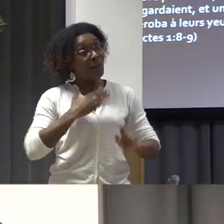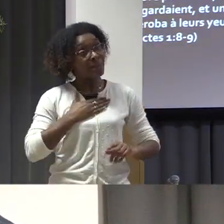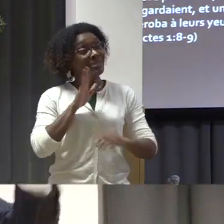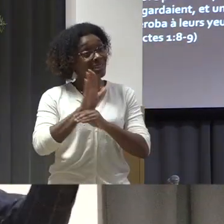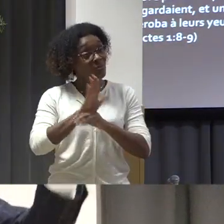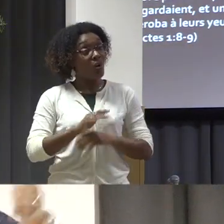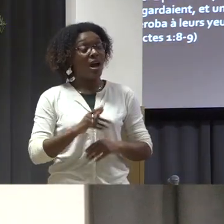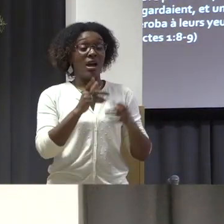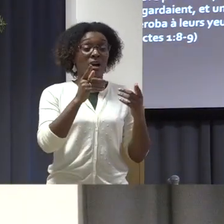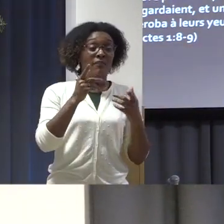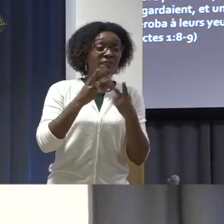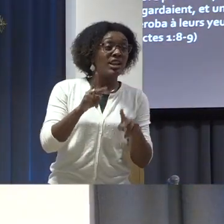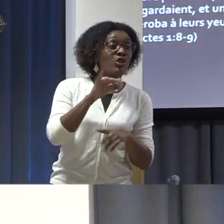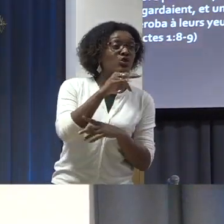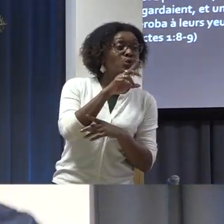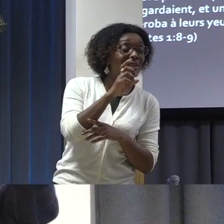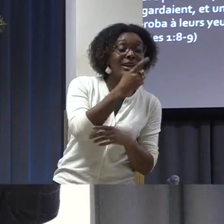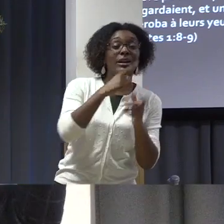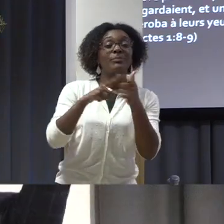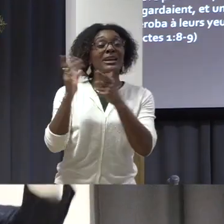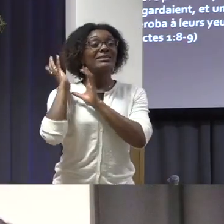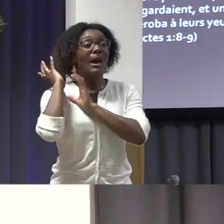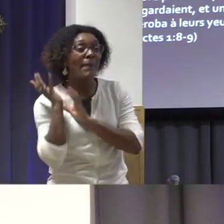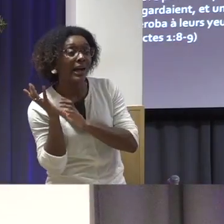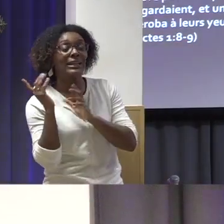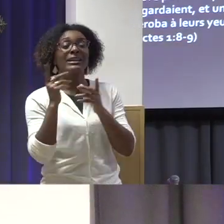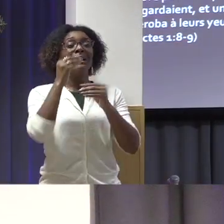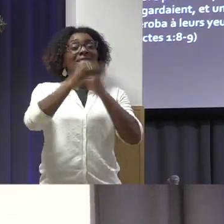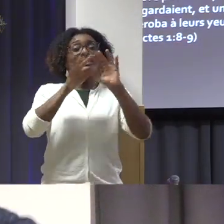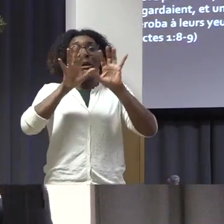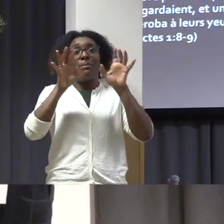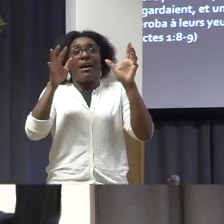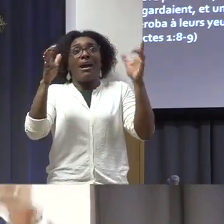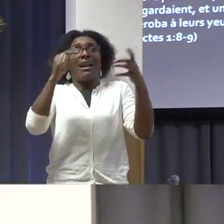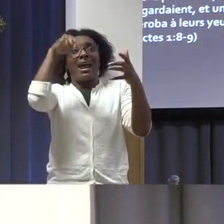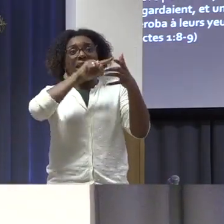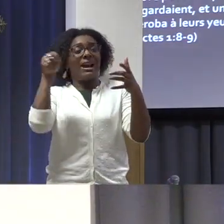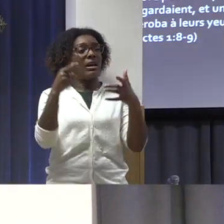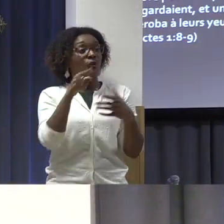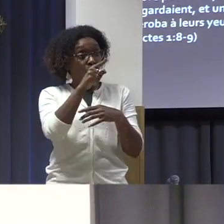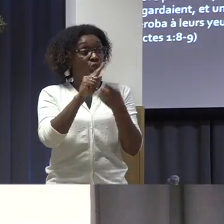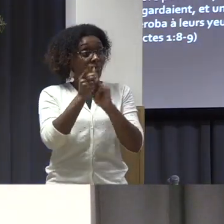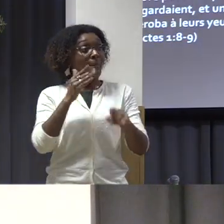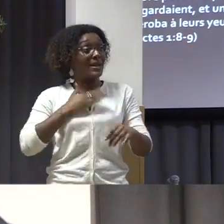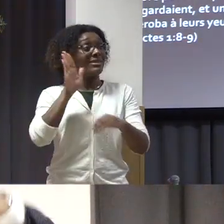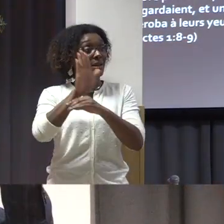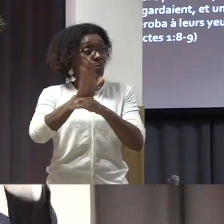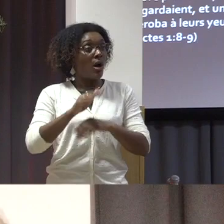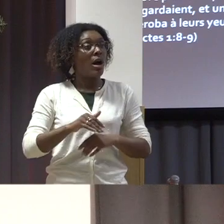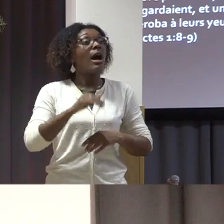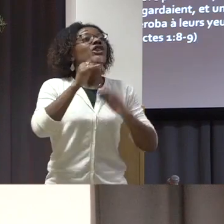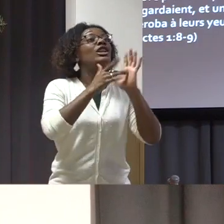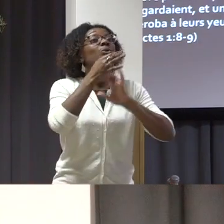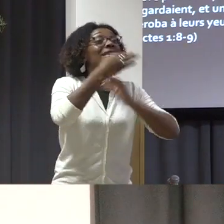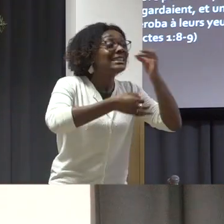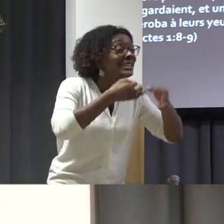témoins dans la samarie vous serez mes témoins jusqu'aux extrémités de la terre après avoir dit cela il fut enlevé pendant